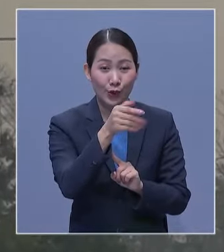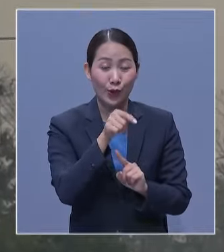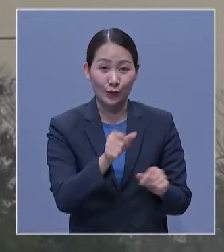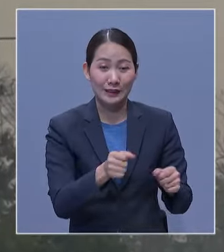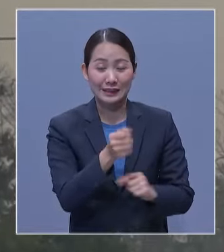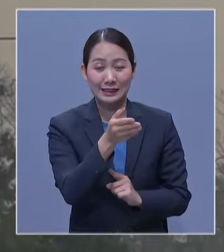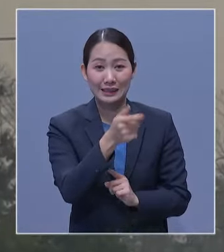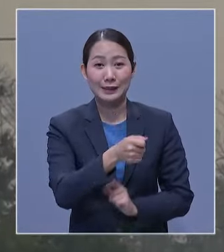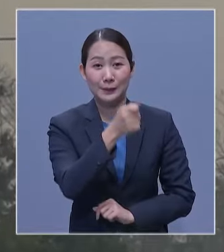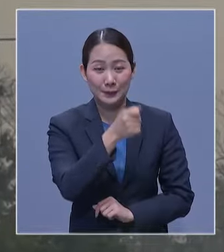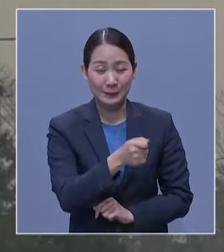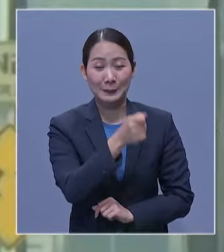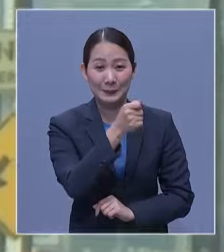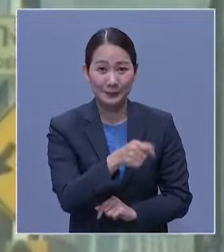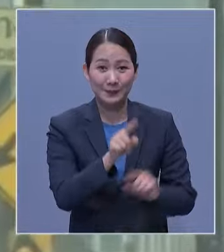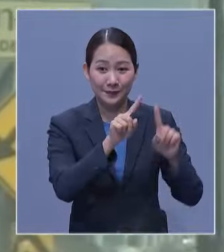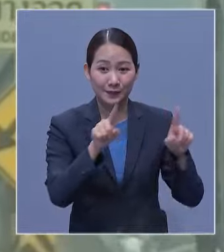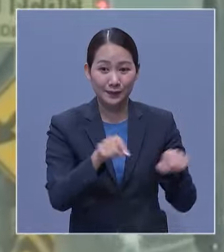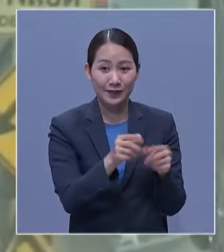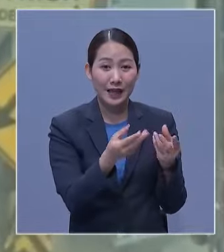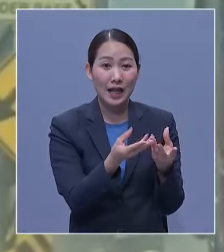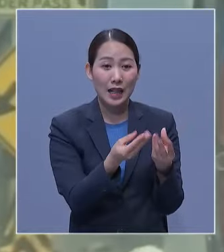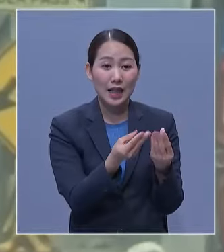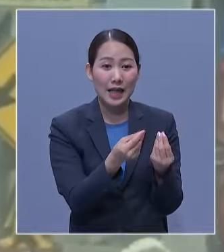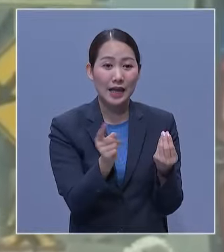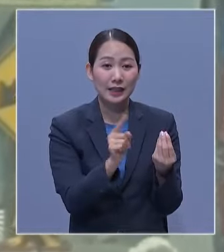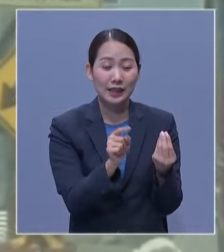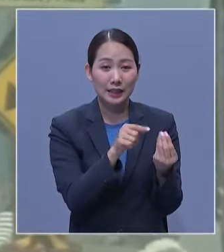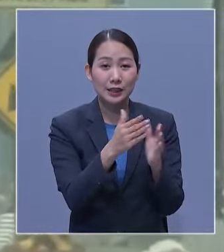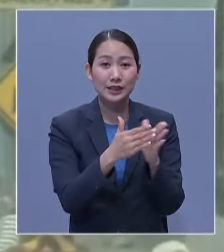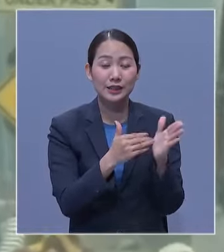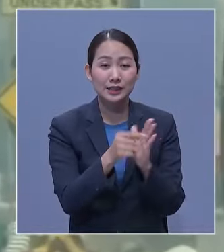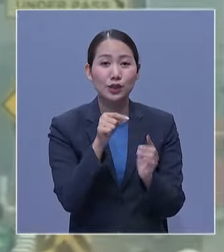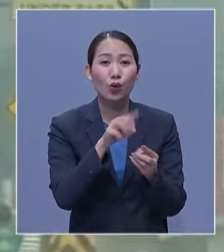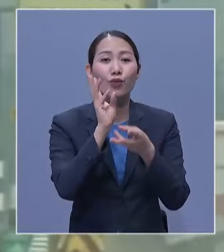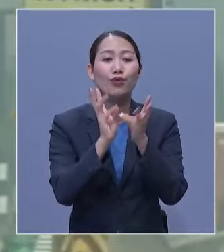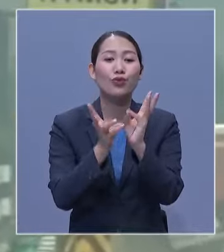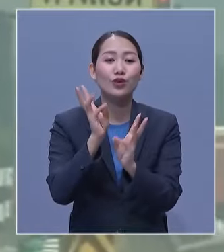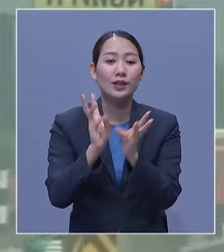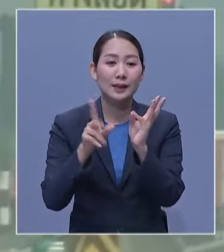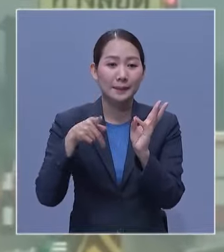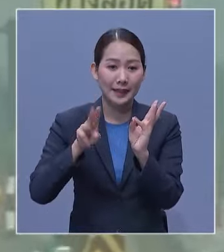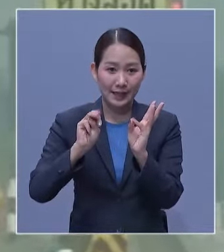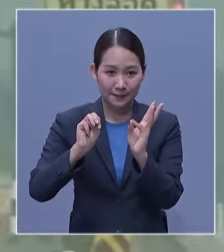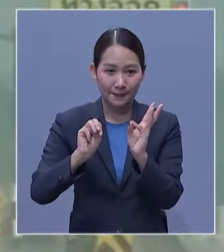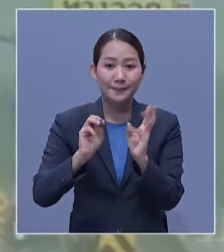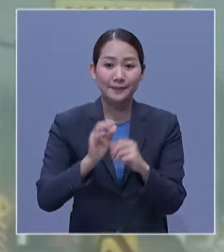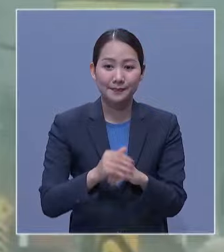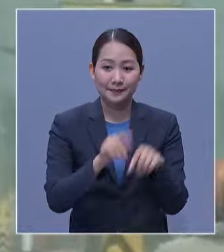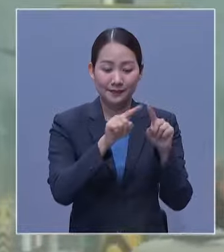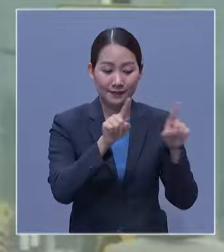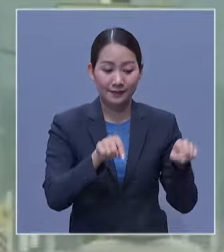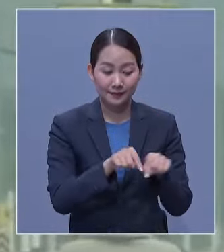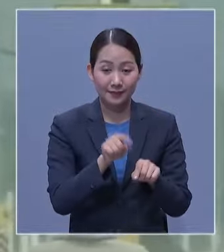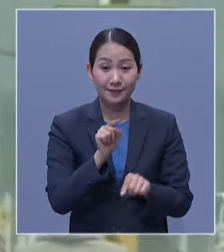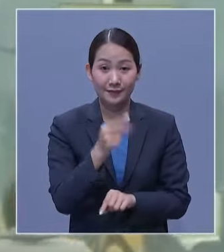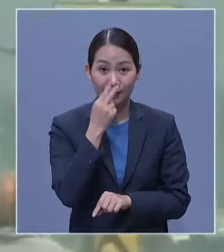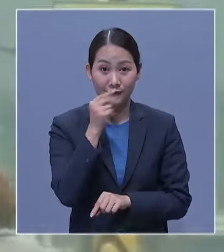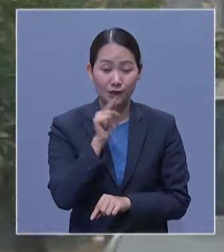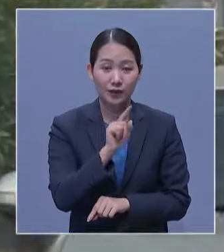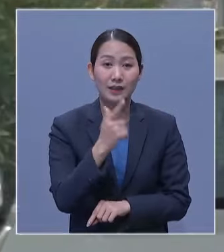สภาพฝุ่นให้กับท่านผู้ชมได้ติดตามกันแบบเรล Timeด้วยว่าอ่ะอย่างที่ขึ้นหน้าจอณตอนนี้คือเขตหนองแขมค่ะ